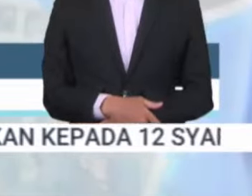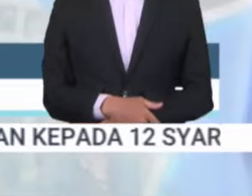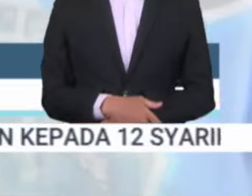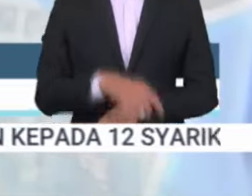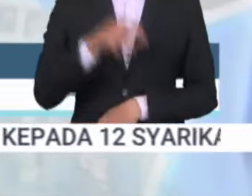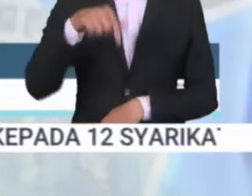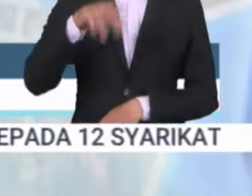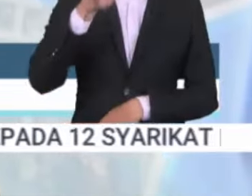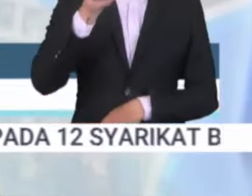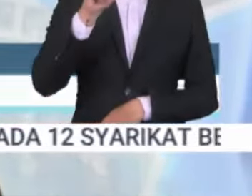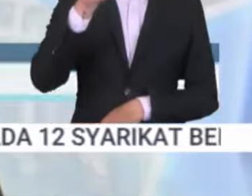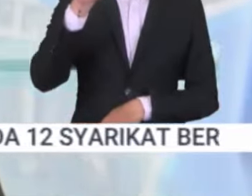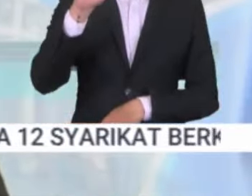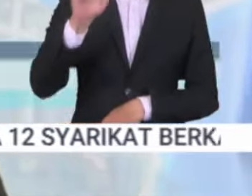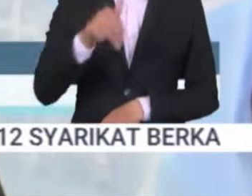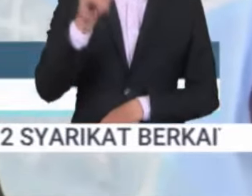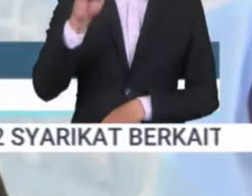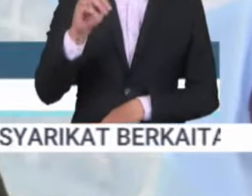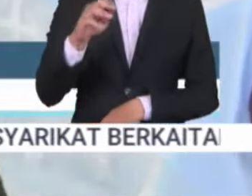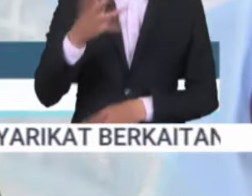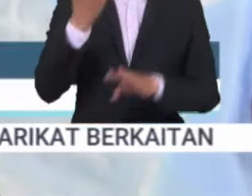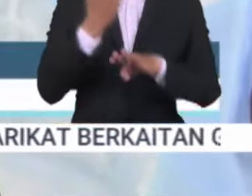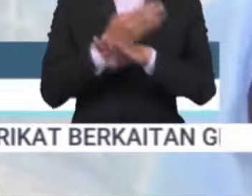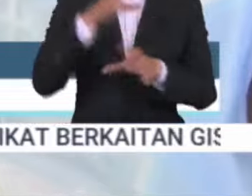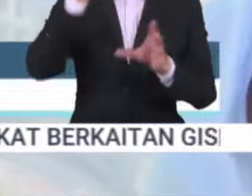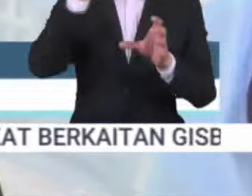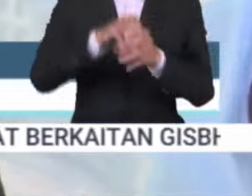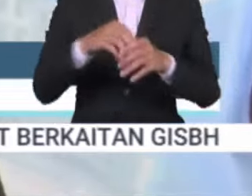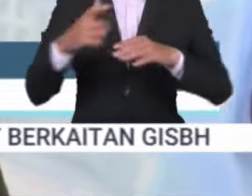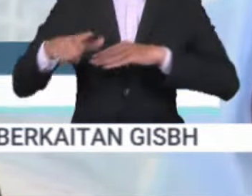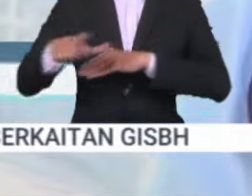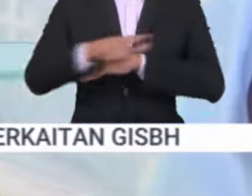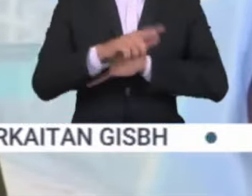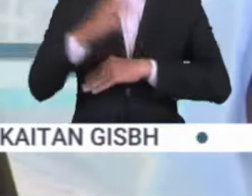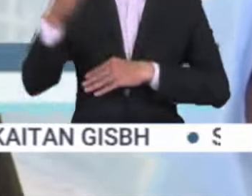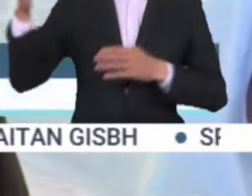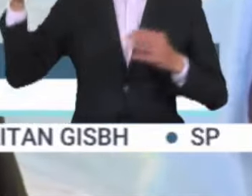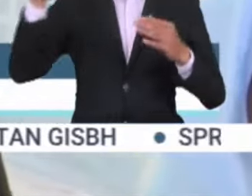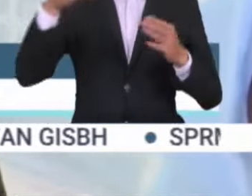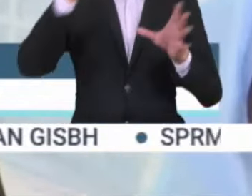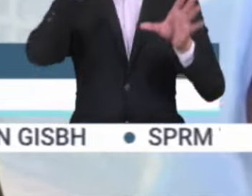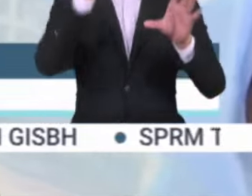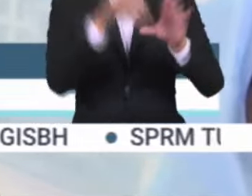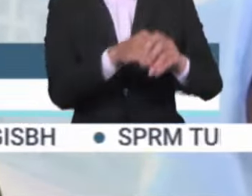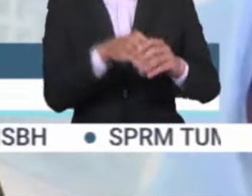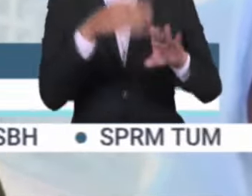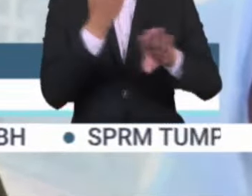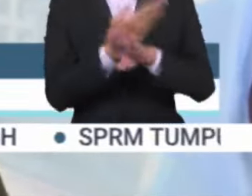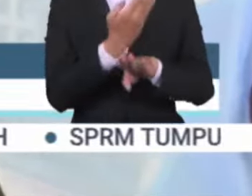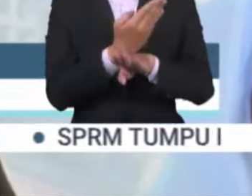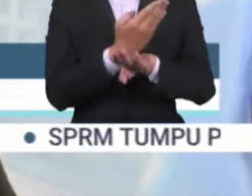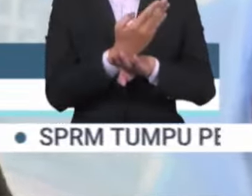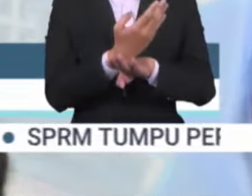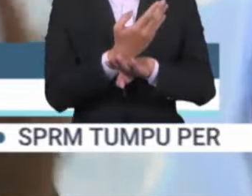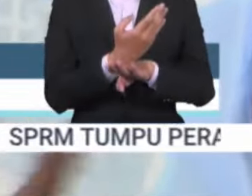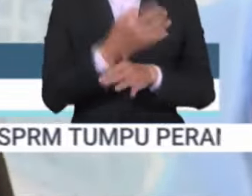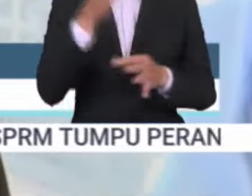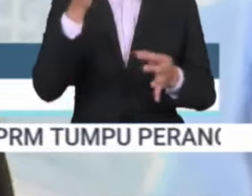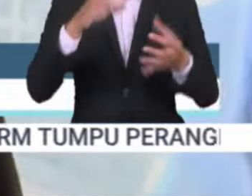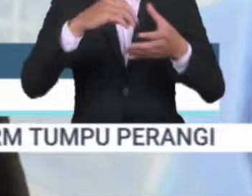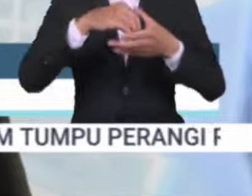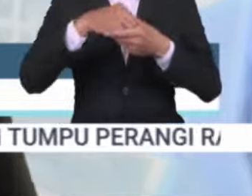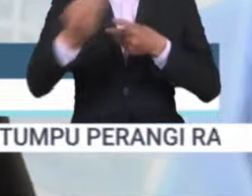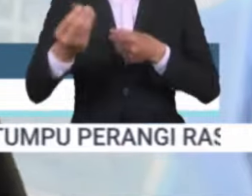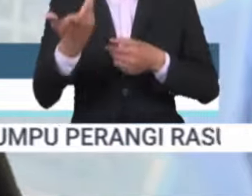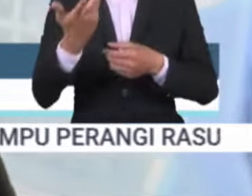Masa unjam ni kita buat letakkan dulu tukun dalam taman laut, ikan akan datang banyak kat situ, and then bila kita tak unjam di luar di taman